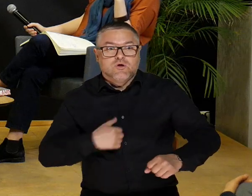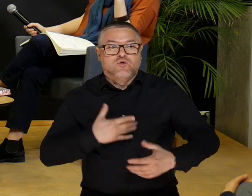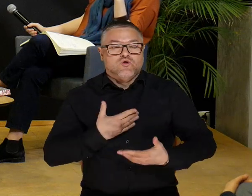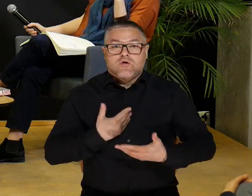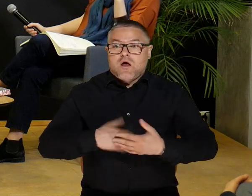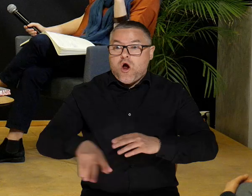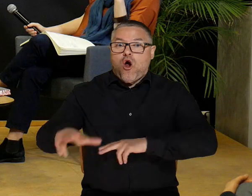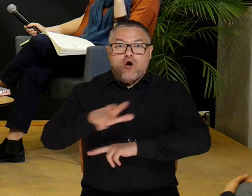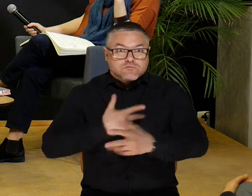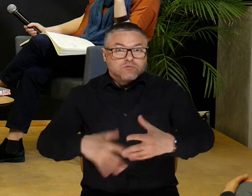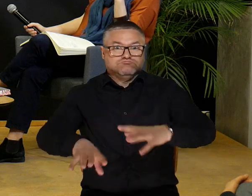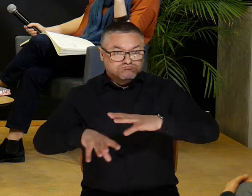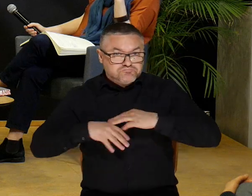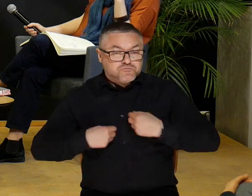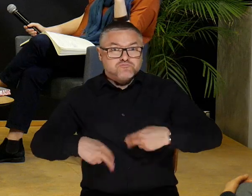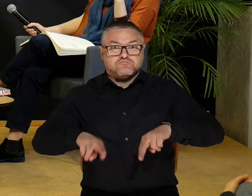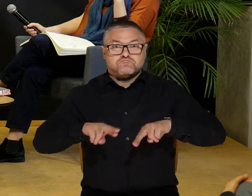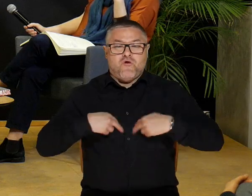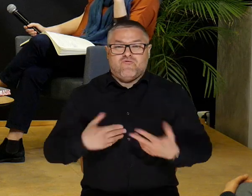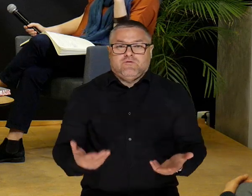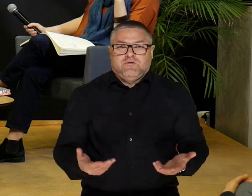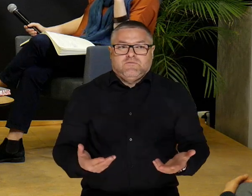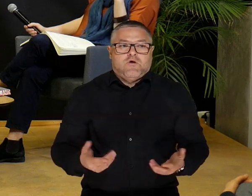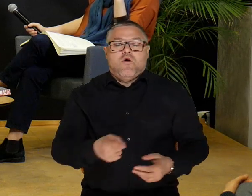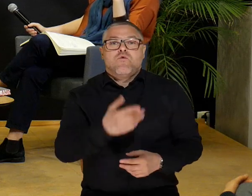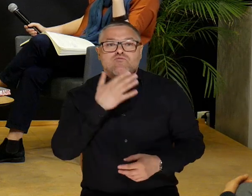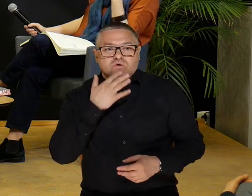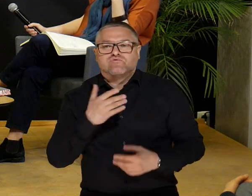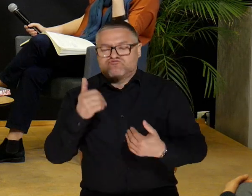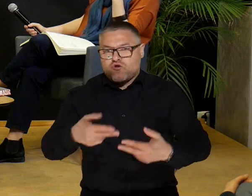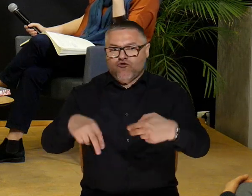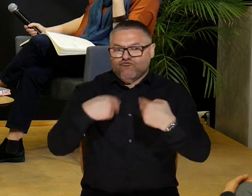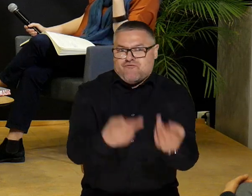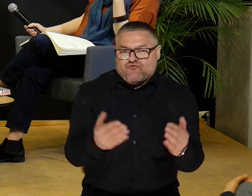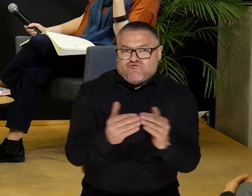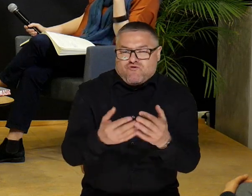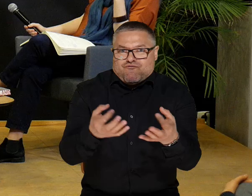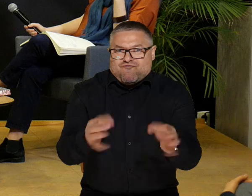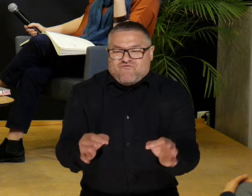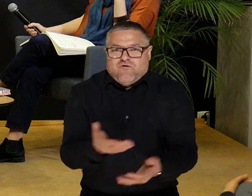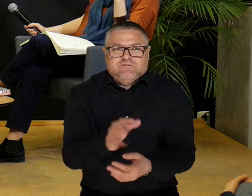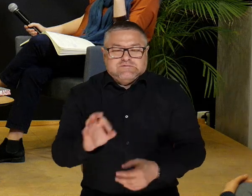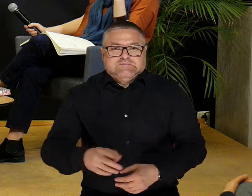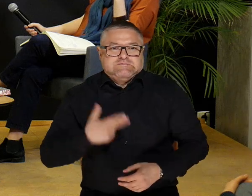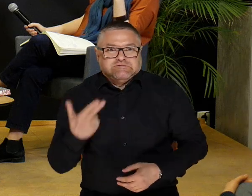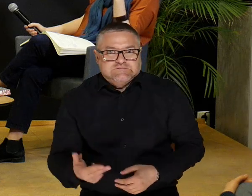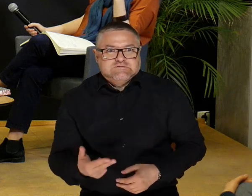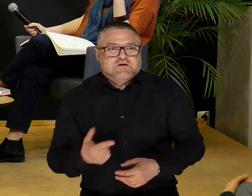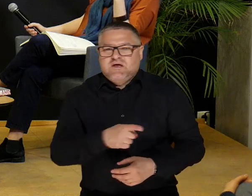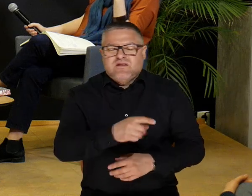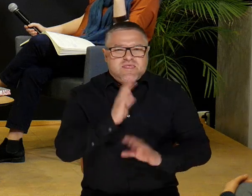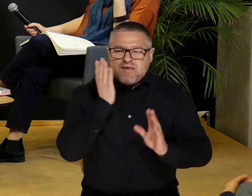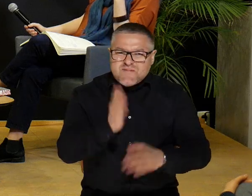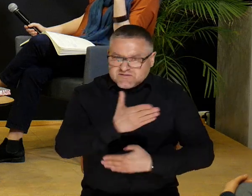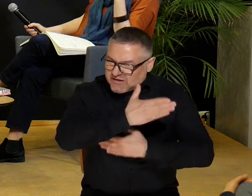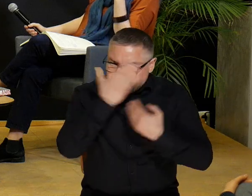mówi, rodzina mnie przyjęła, nie. Powiedzieli, że mogę wrócić do domu, że syn się o niczym nie